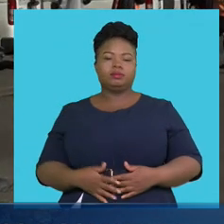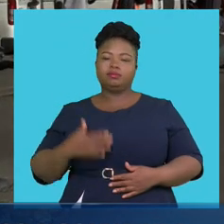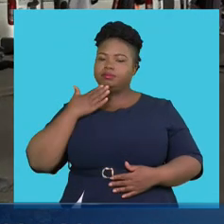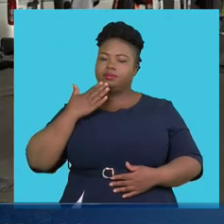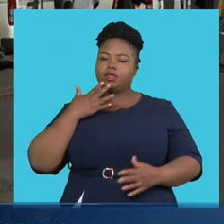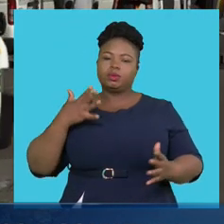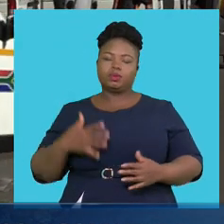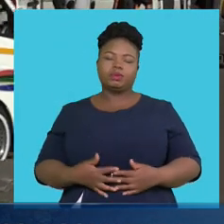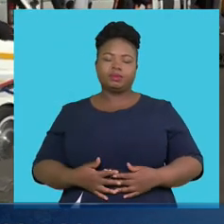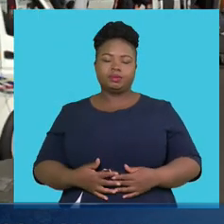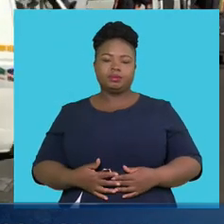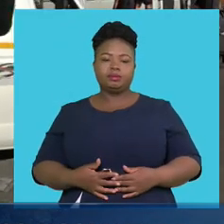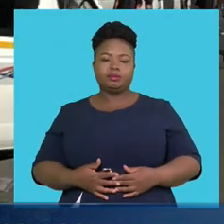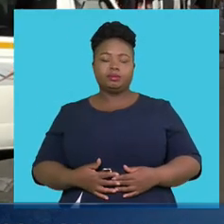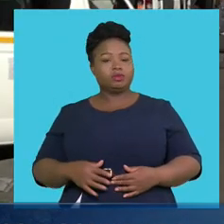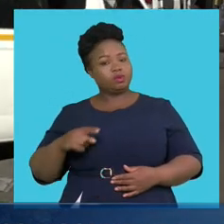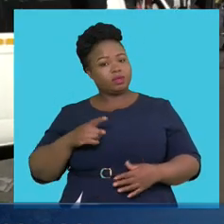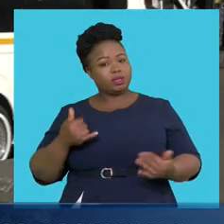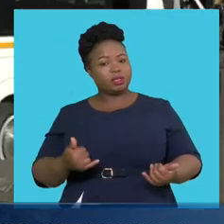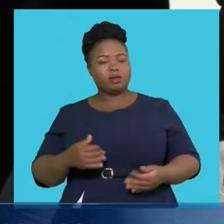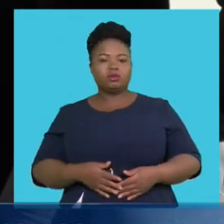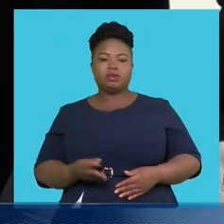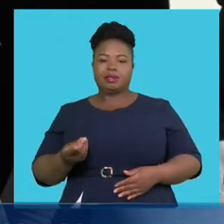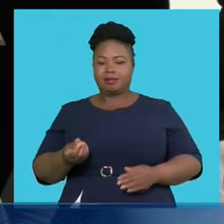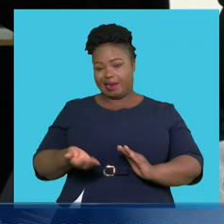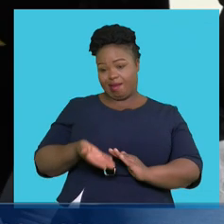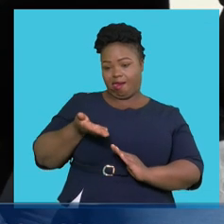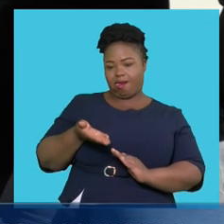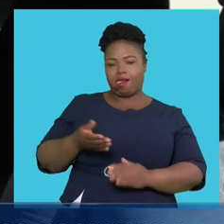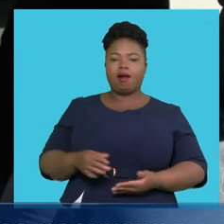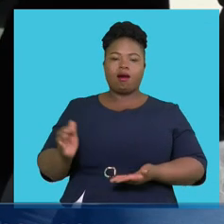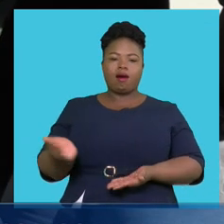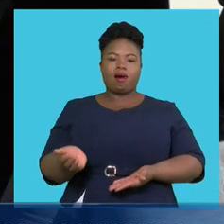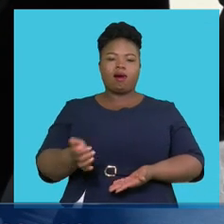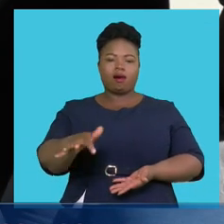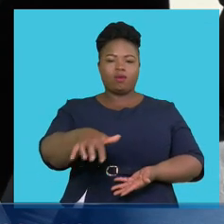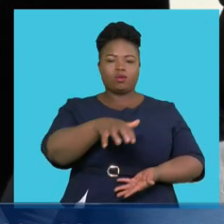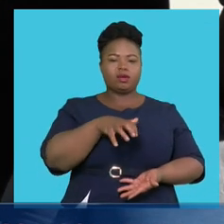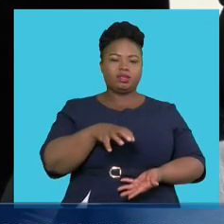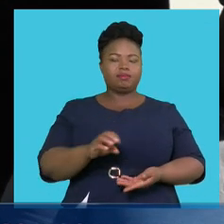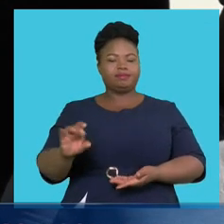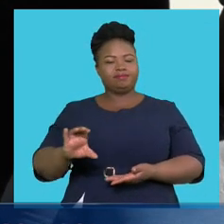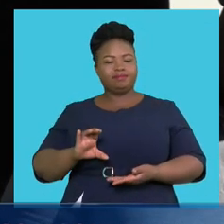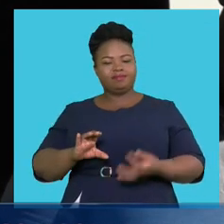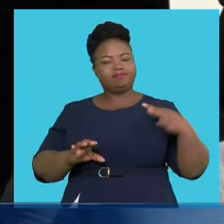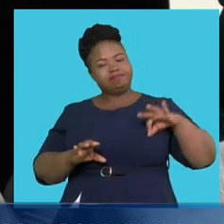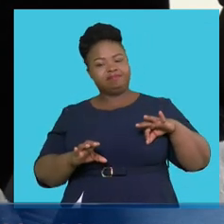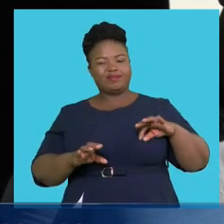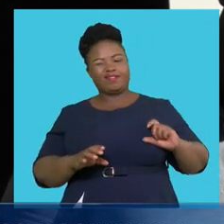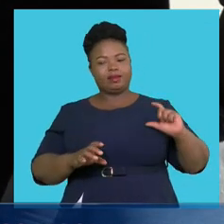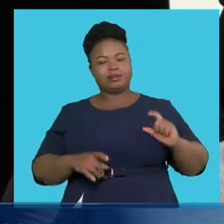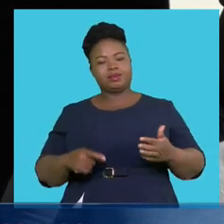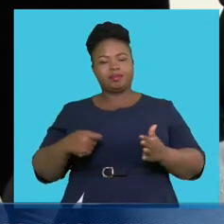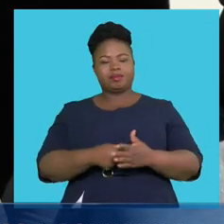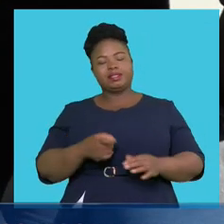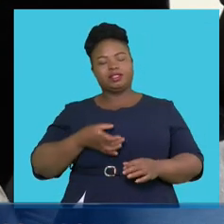Siyabonga kakhulu. Sesokwazi phela ukuthi no cash up bathu nyuka nathi siphinde futhi sithi kuthenga